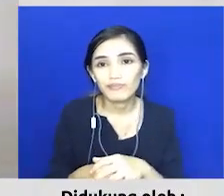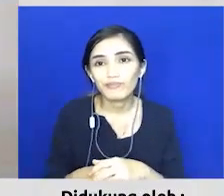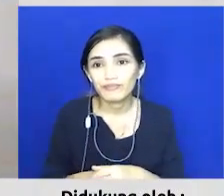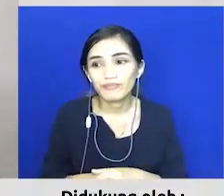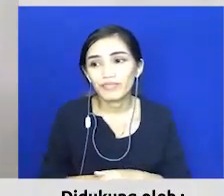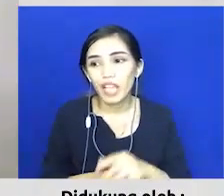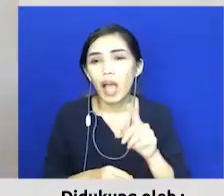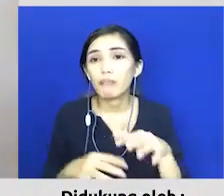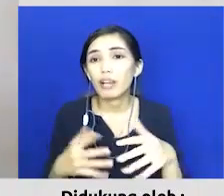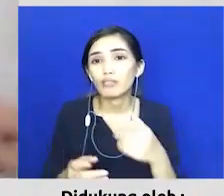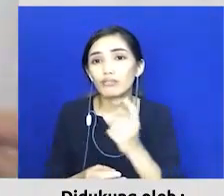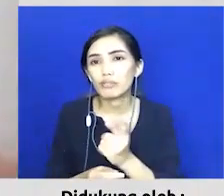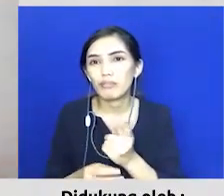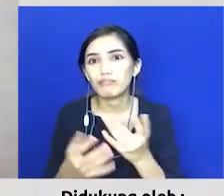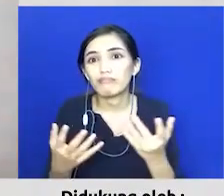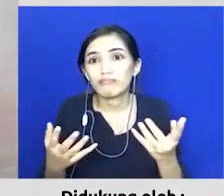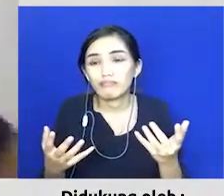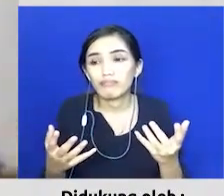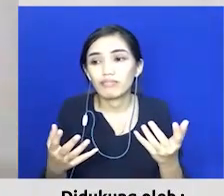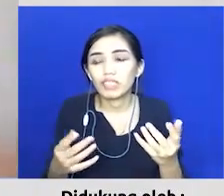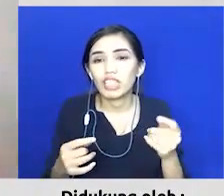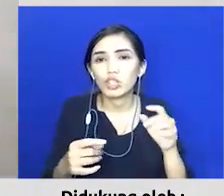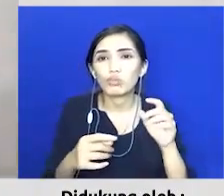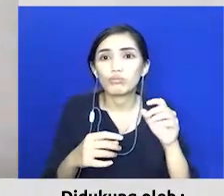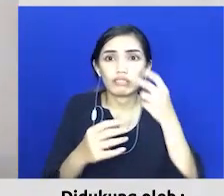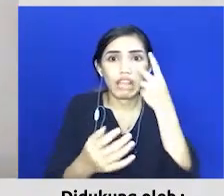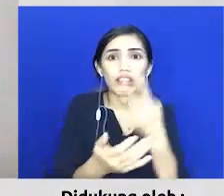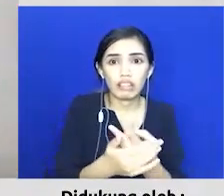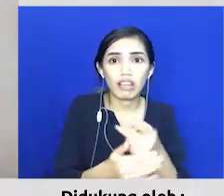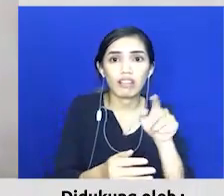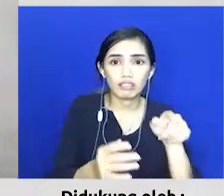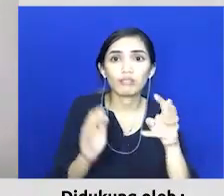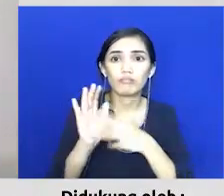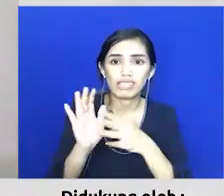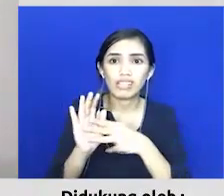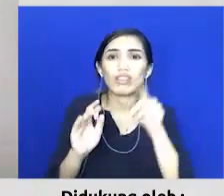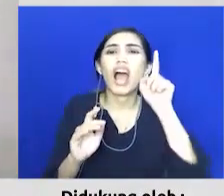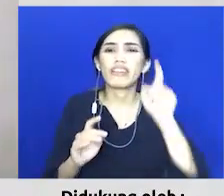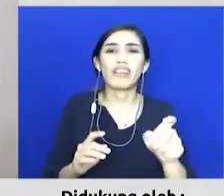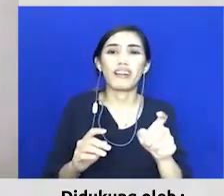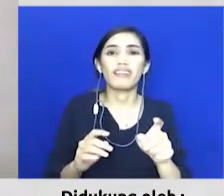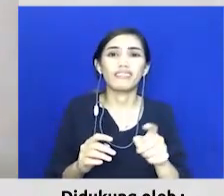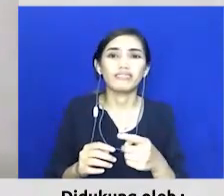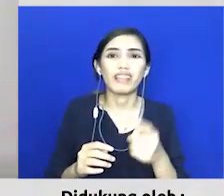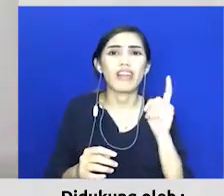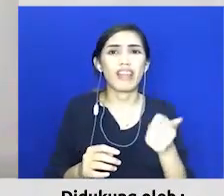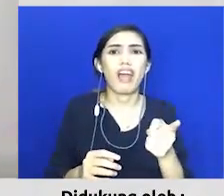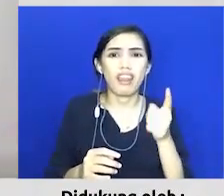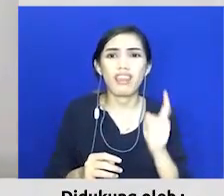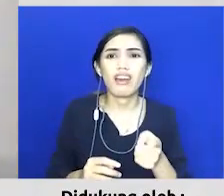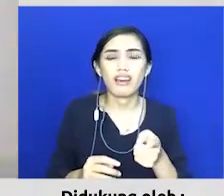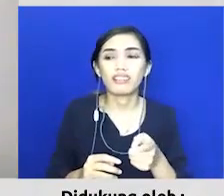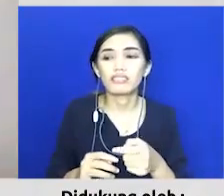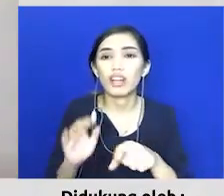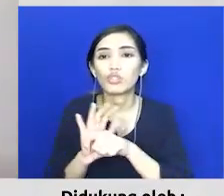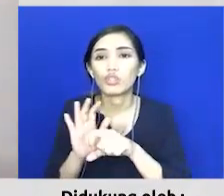Padahal contohnya sudah banyak bahwa enggak kok kita pernah punya ini, kita pernah punya itu. Kenapa ya kita masih apa ya? Ya itu